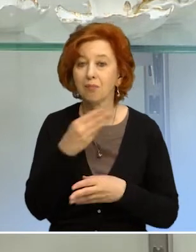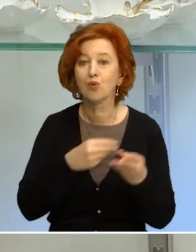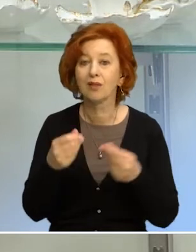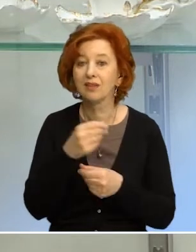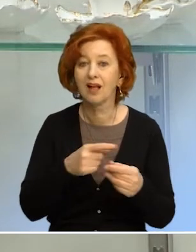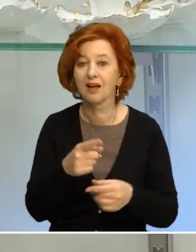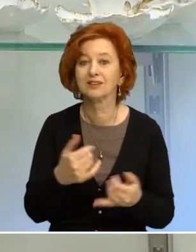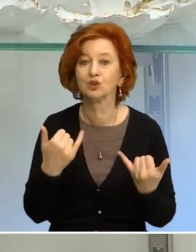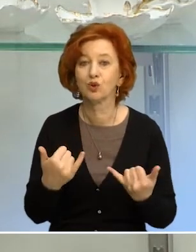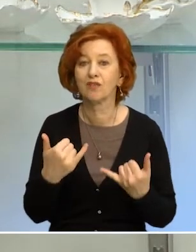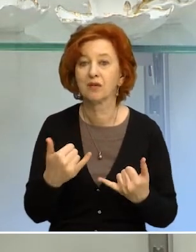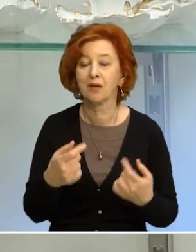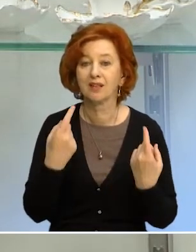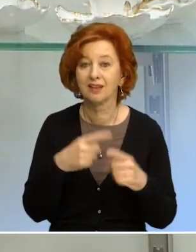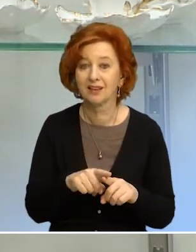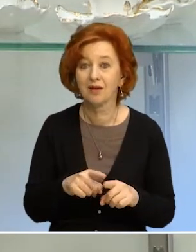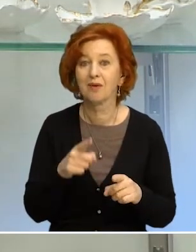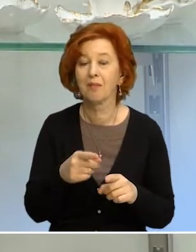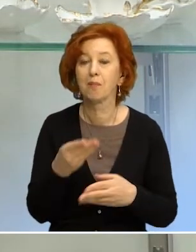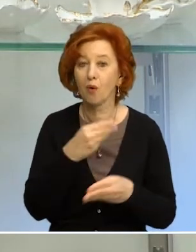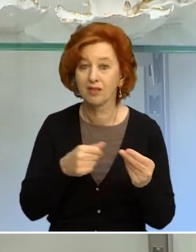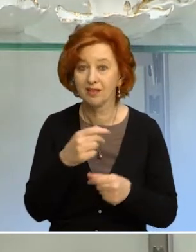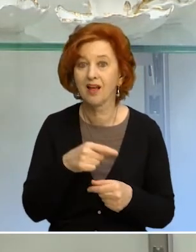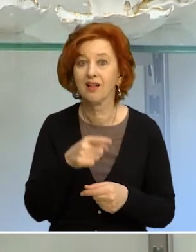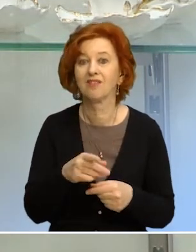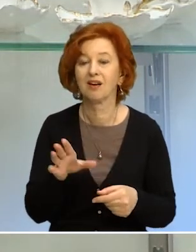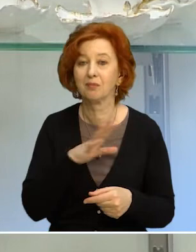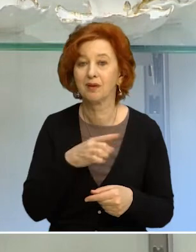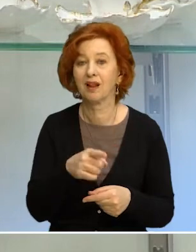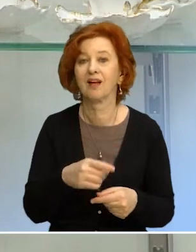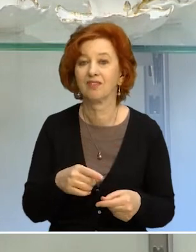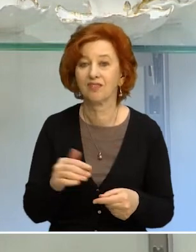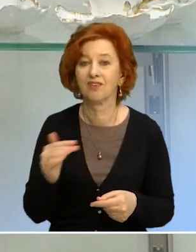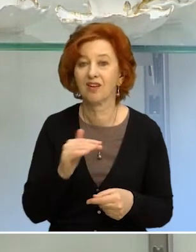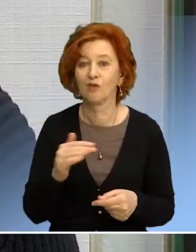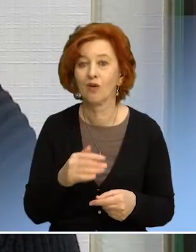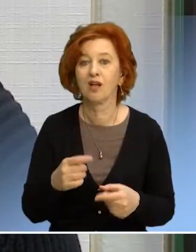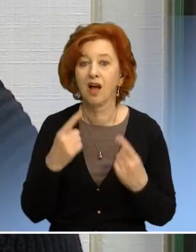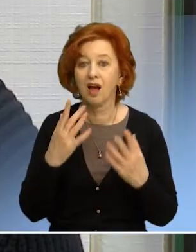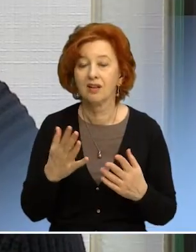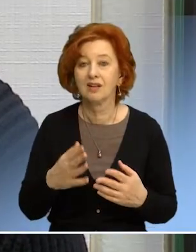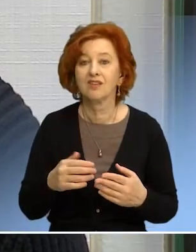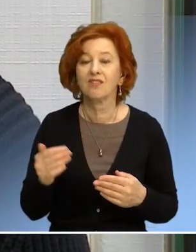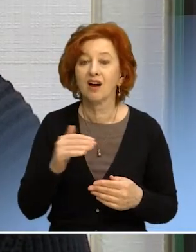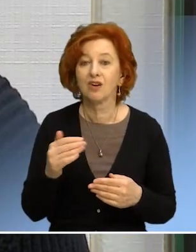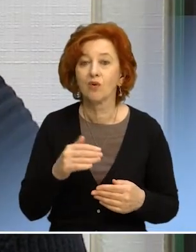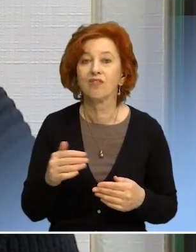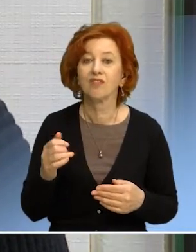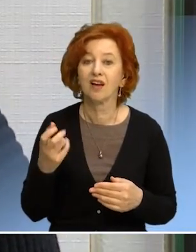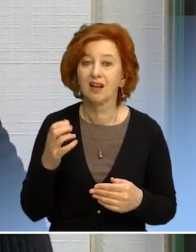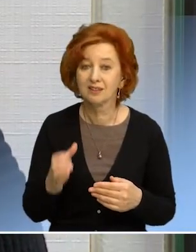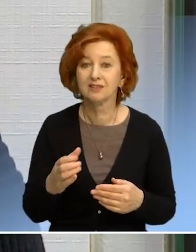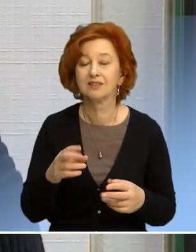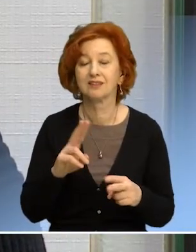подделки? Это такая современная достаточно тема, да? Подделывали ли в то время фарфор? Ну вот что касается фарфора и